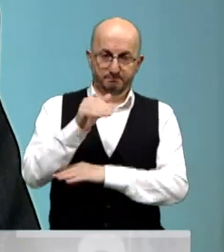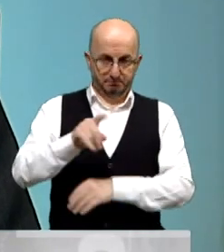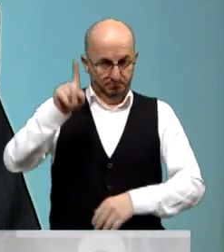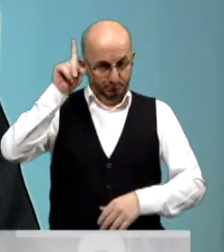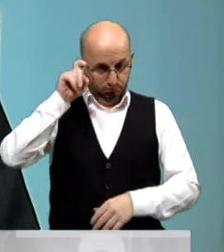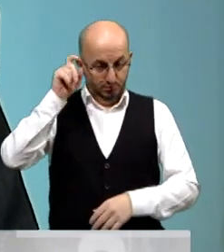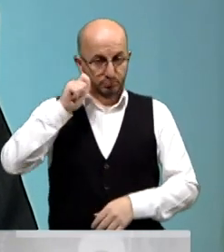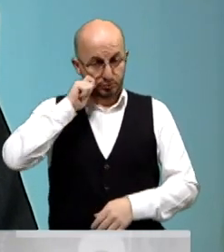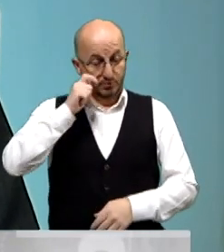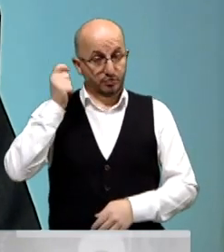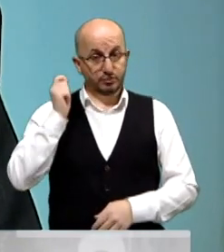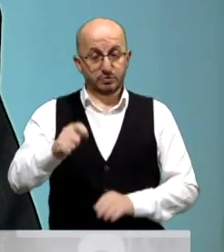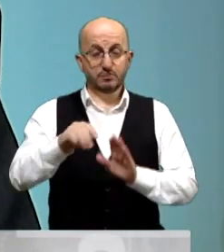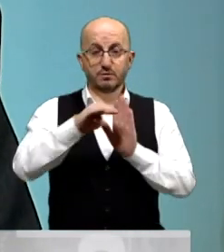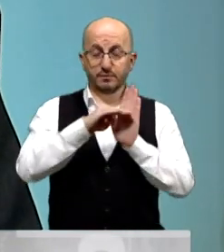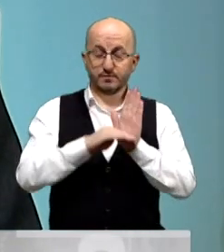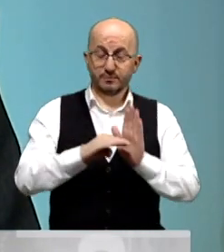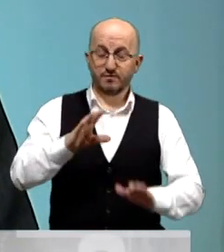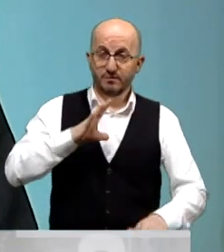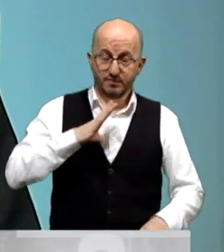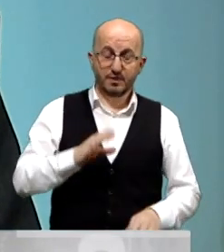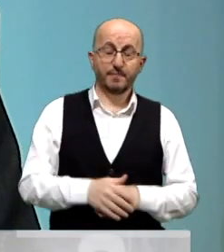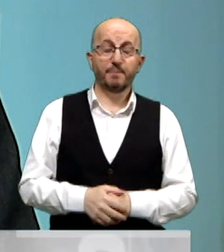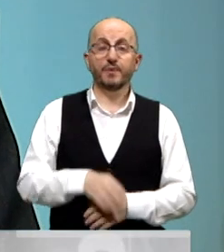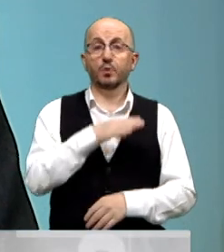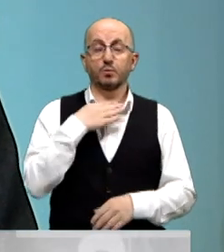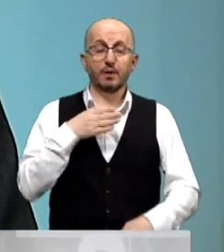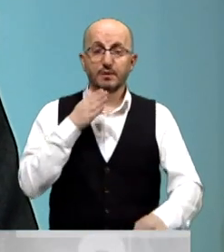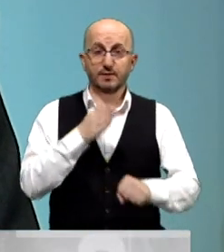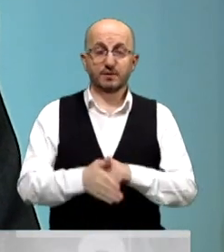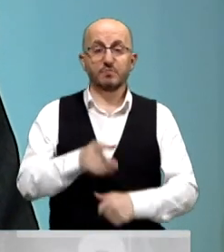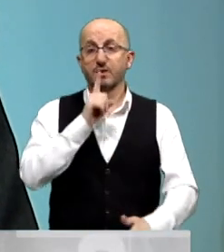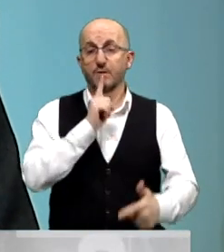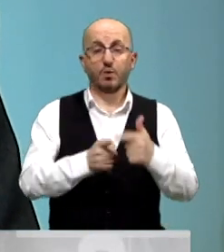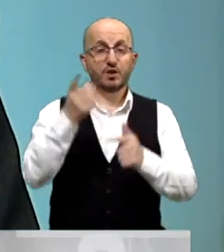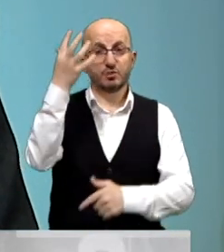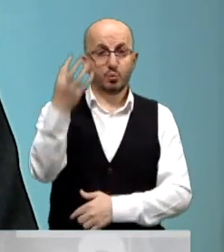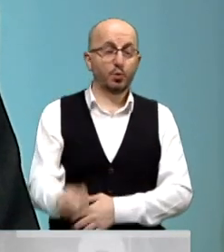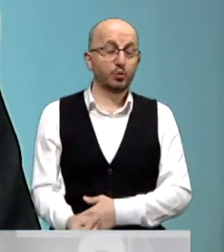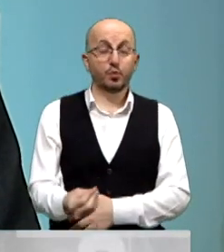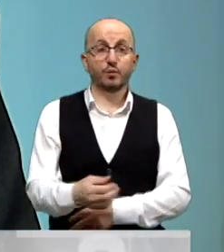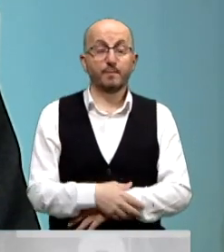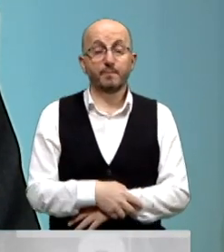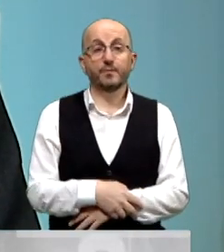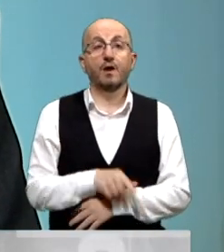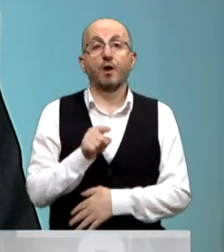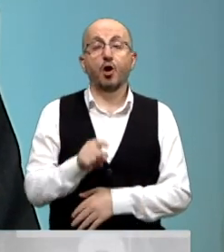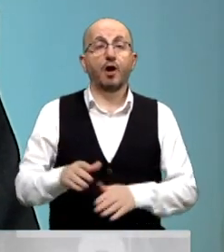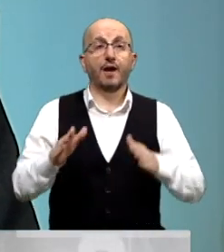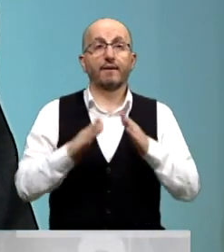ve Müslüman olmak şartları zaten var o takdirde kurban kesmeleri vacip oluyor yani o evde